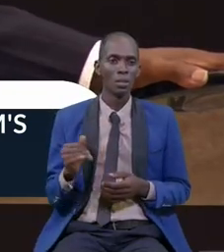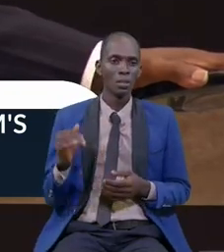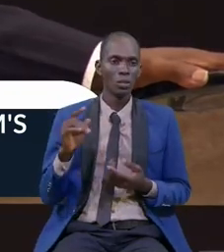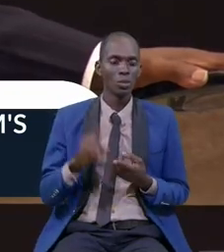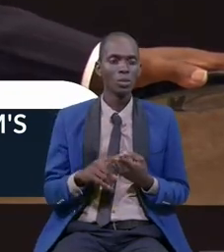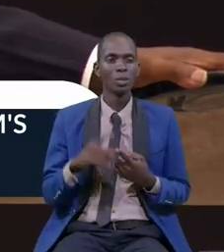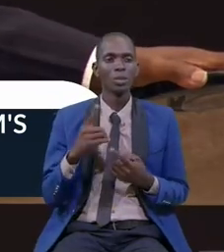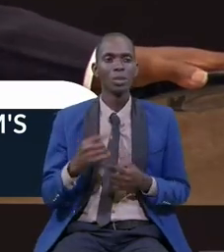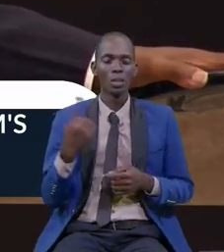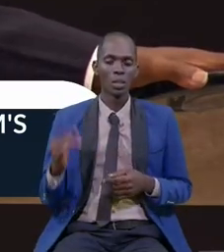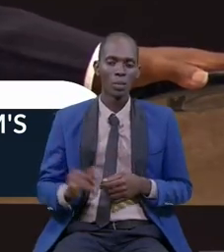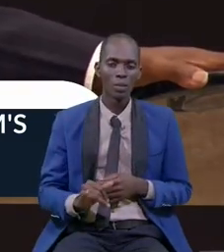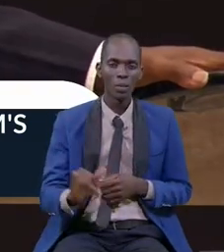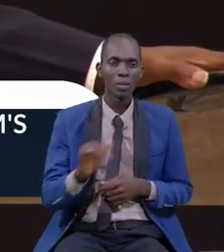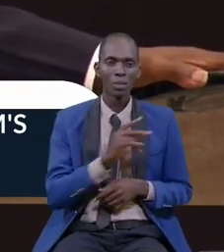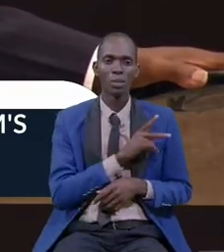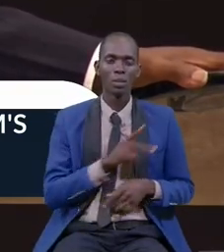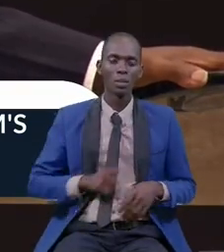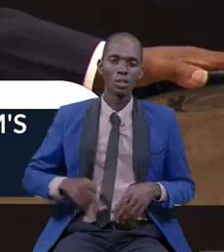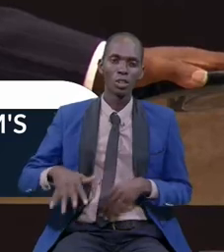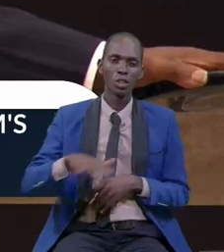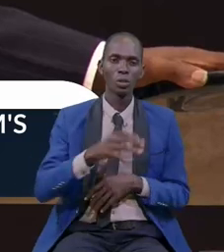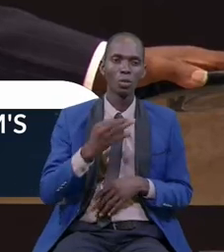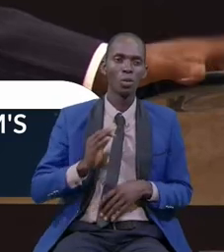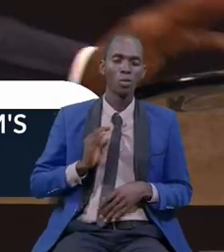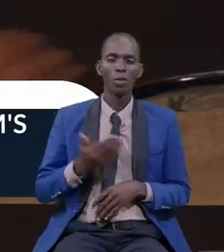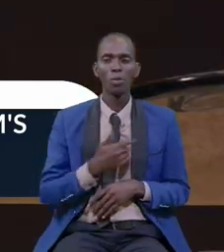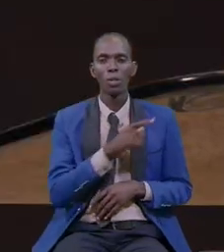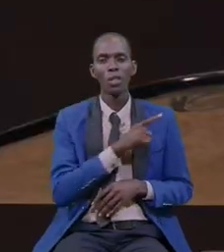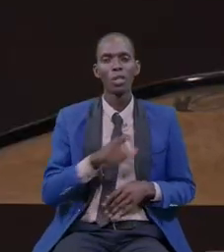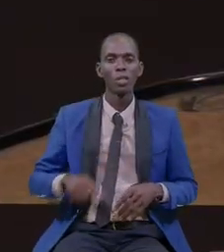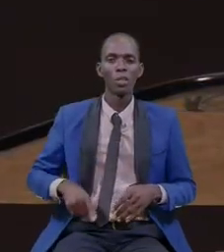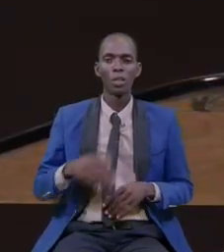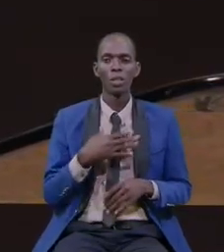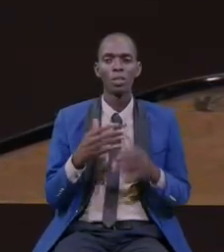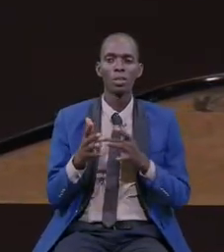Jésus-Christ vous sera pleinement accordé